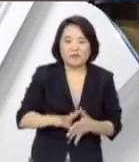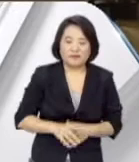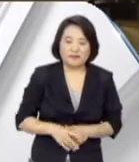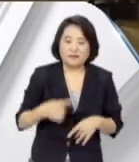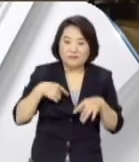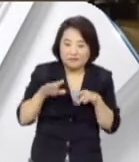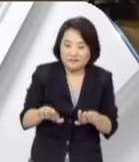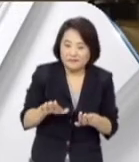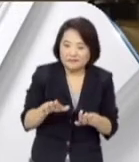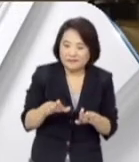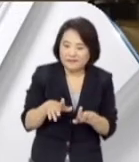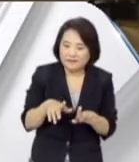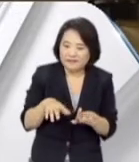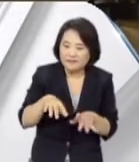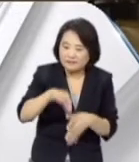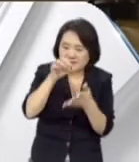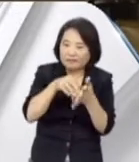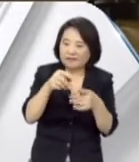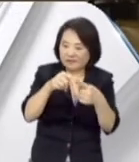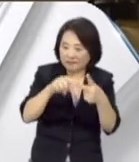来，